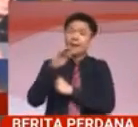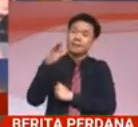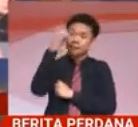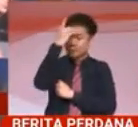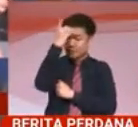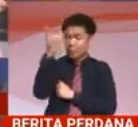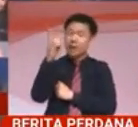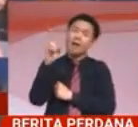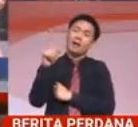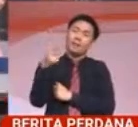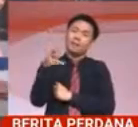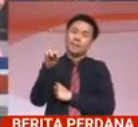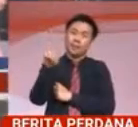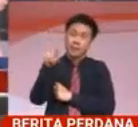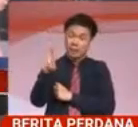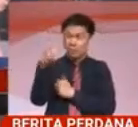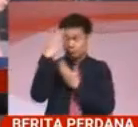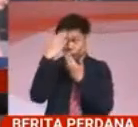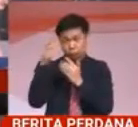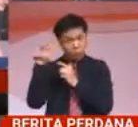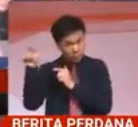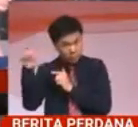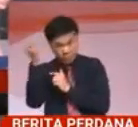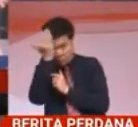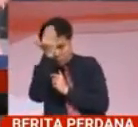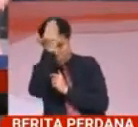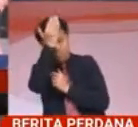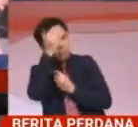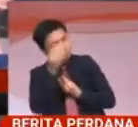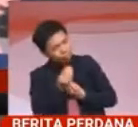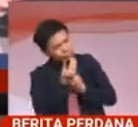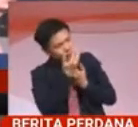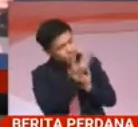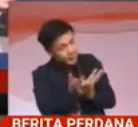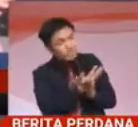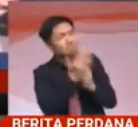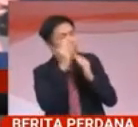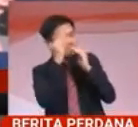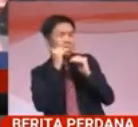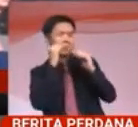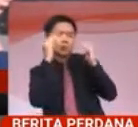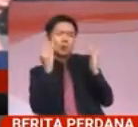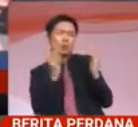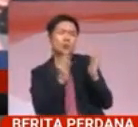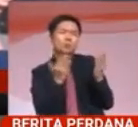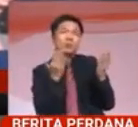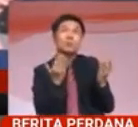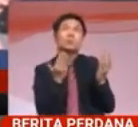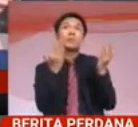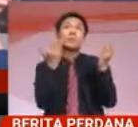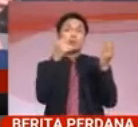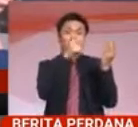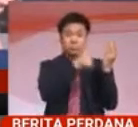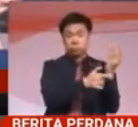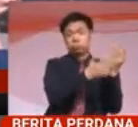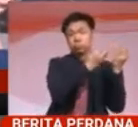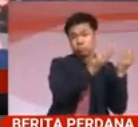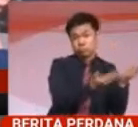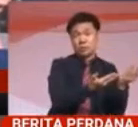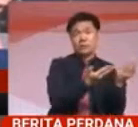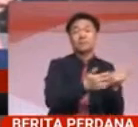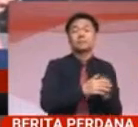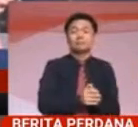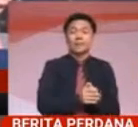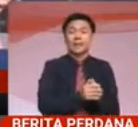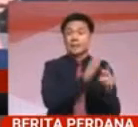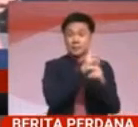Fadil Syamsuddin memaklumkan Sri Paduka Baginda menzahirkan harapan dan juga doa agar Raja Salman Abdul Aziz Al Saud, iaitu